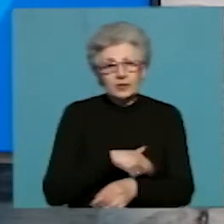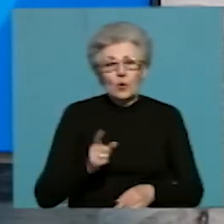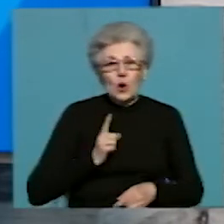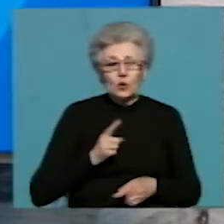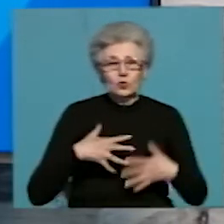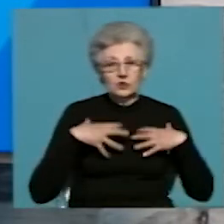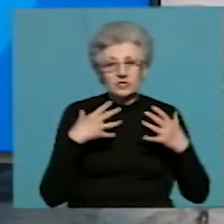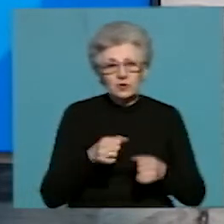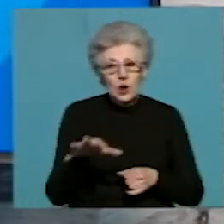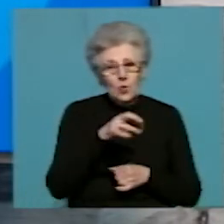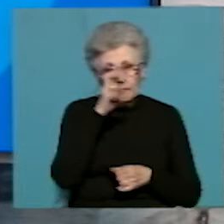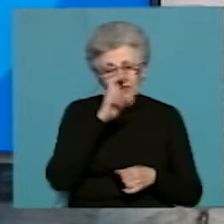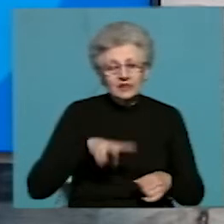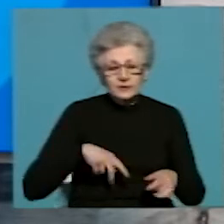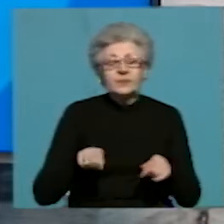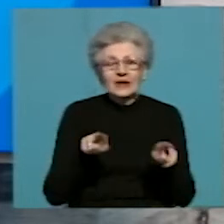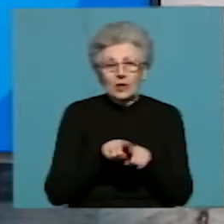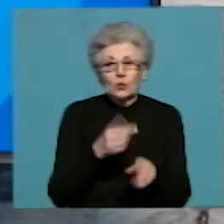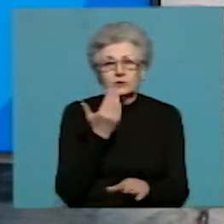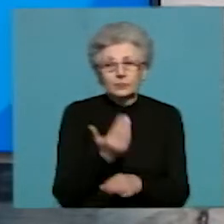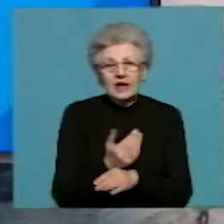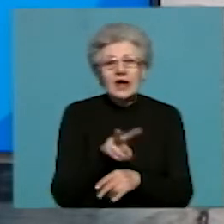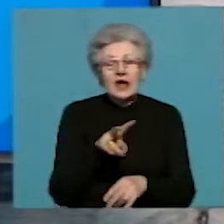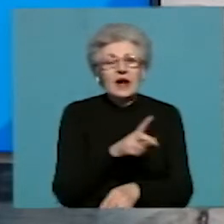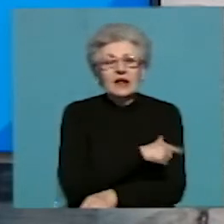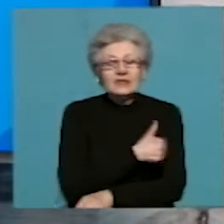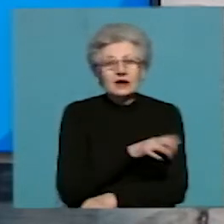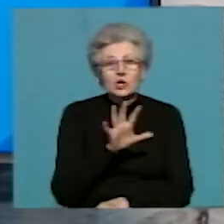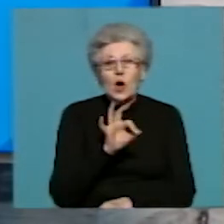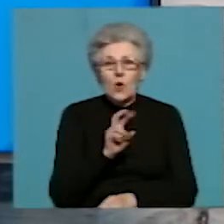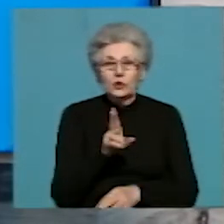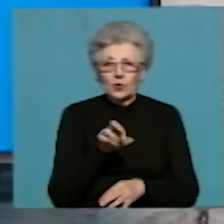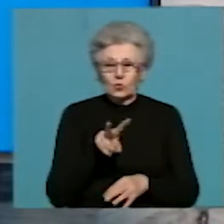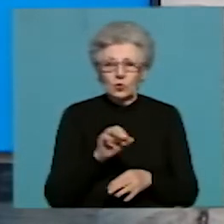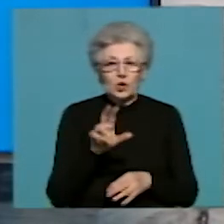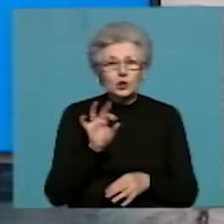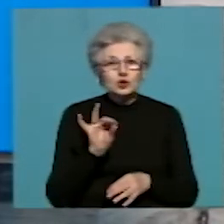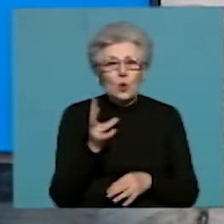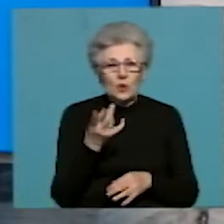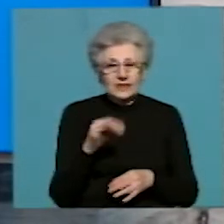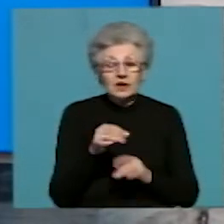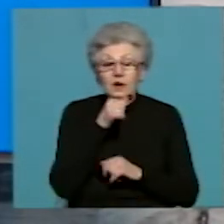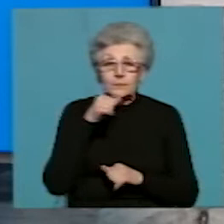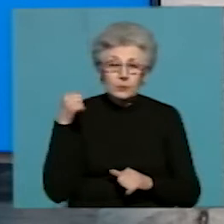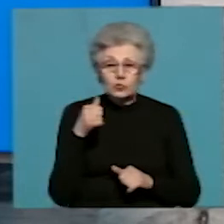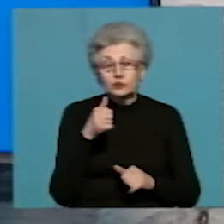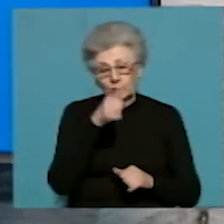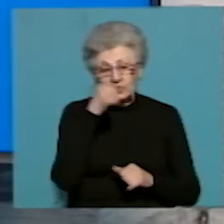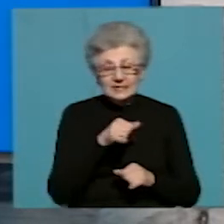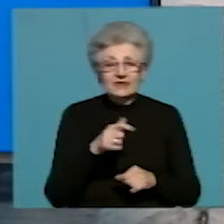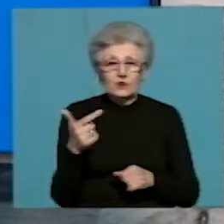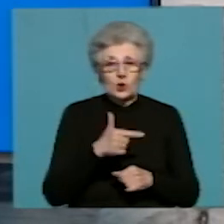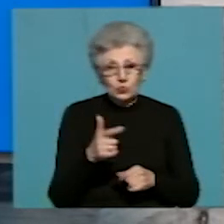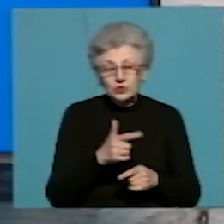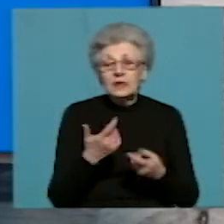Чернівецької облдержадміністрації також претендує лікар-онколог Олег Чорний. Нагадаємо, у кінці грудня минулого року оголосили конкурс на посаду